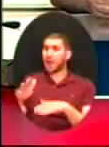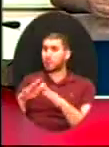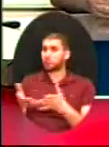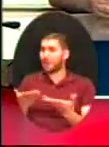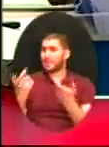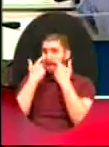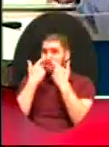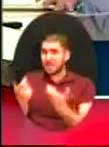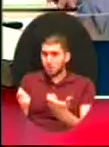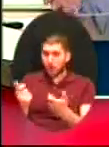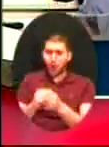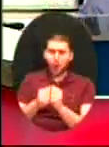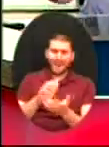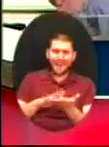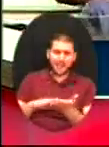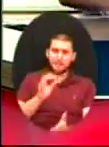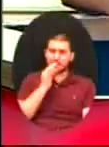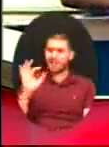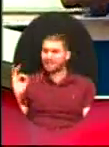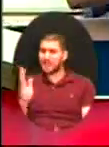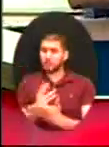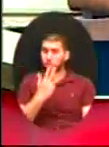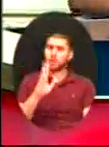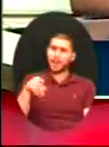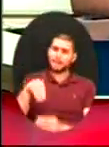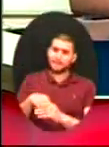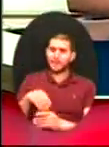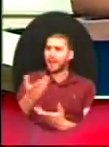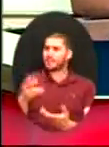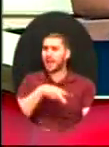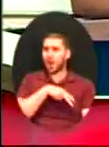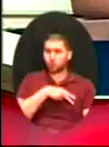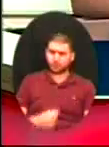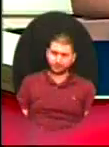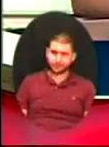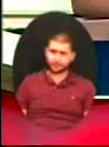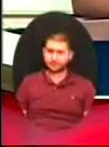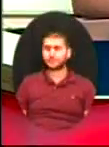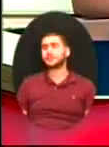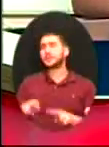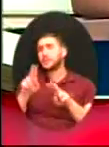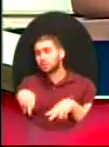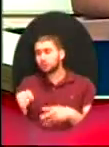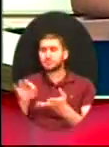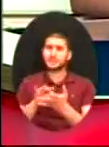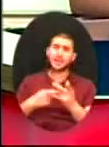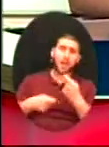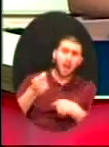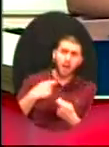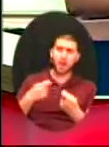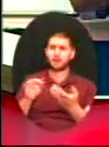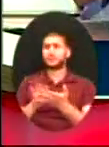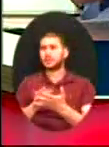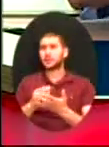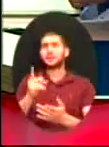הלא מפוקחים, לגנים הפרטיים, מגיל 0-3, גם שם אין אבא ואימא. יש משרד הכלכלה